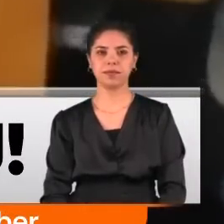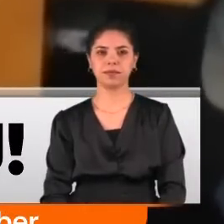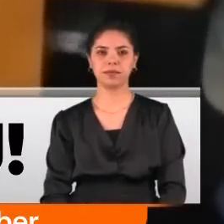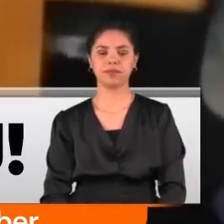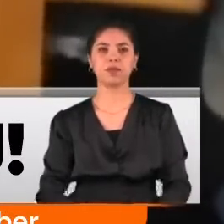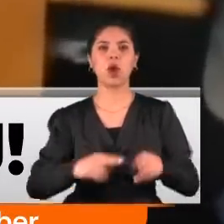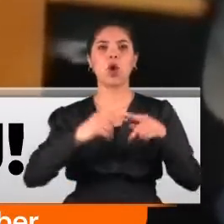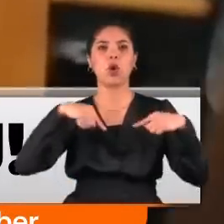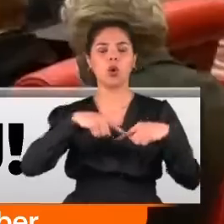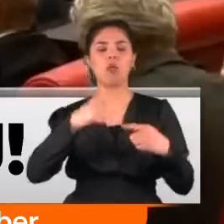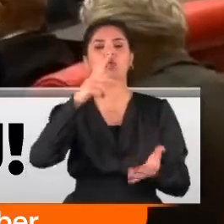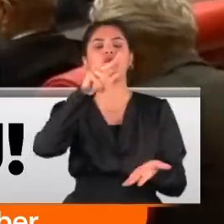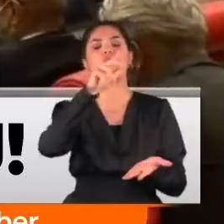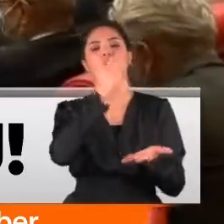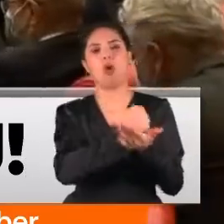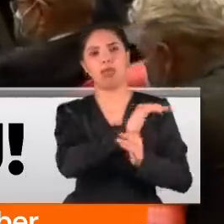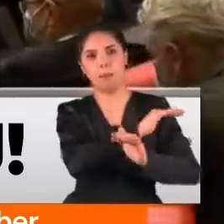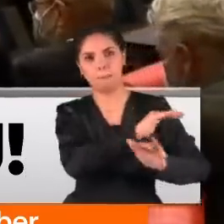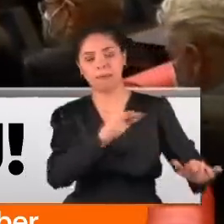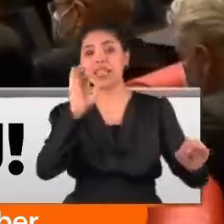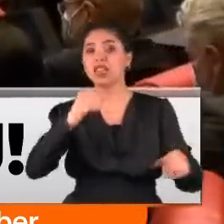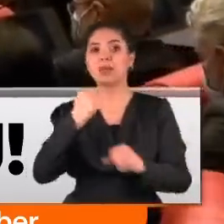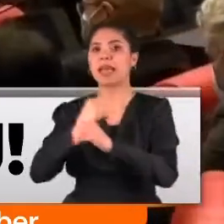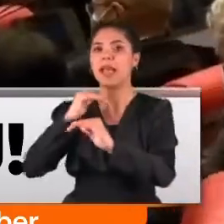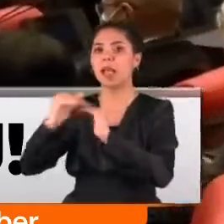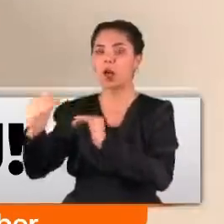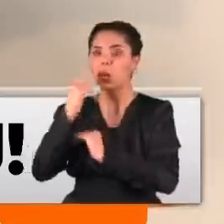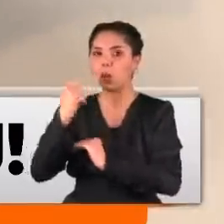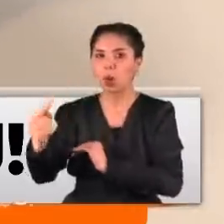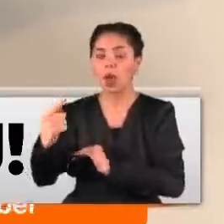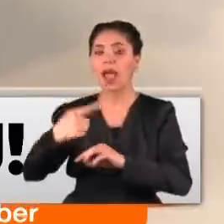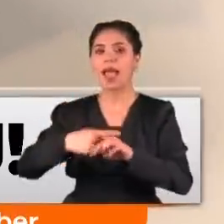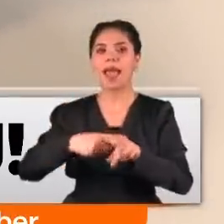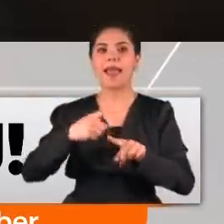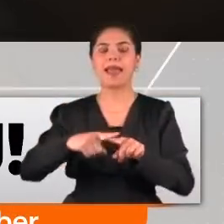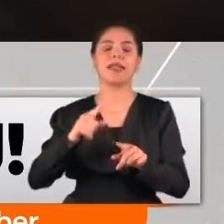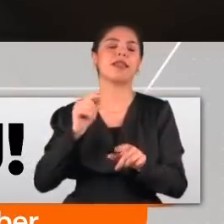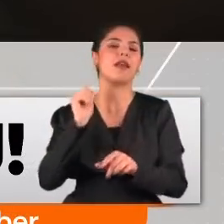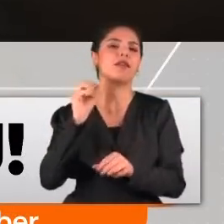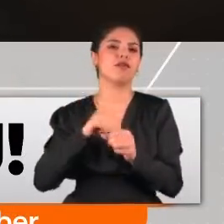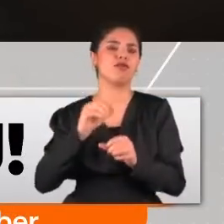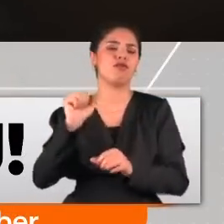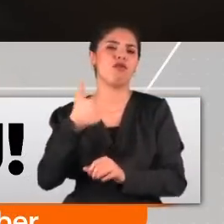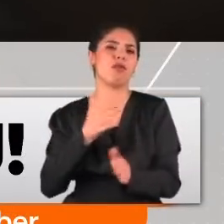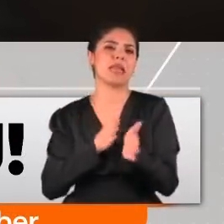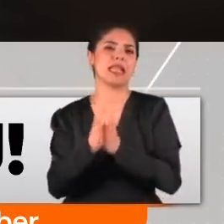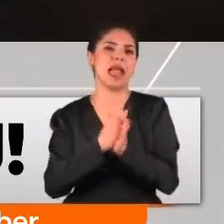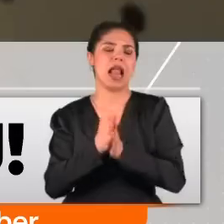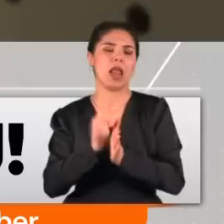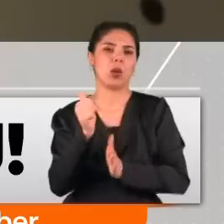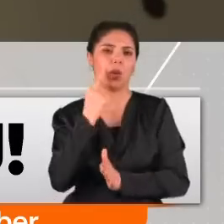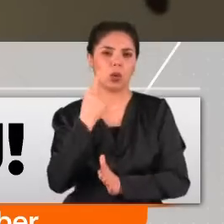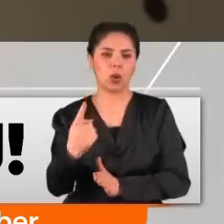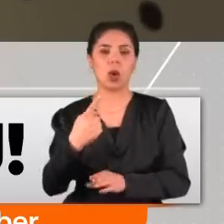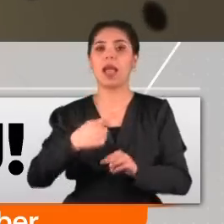komisyondan geçti sıra genel kurul sürecine geldi EYT için büyük gün Salı günü komisyonla görüşmesi